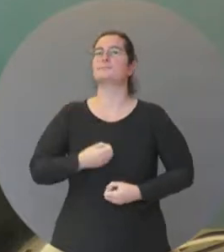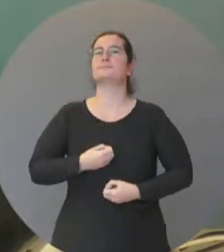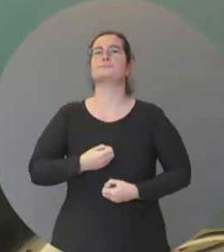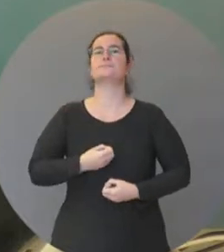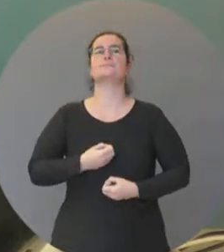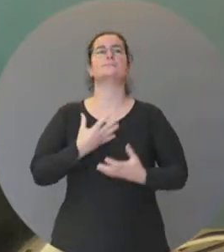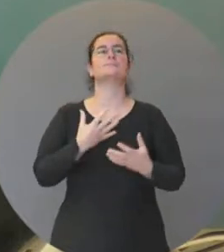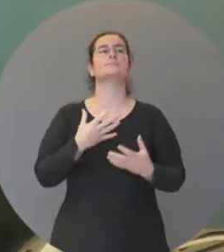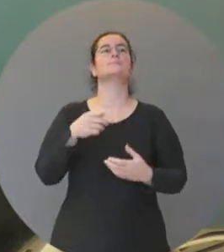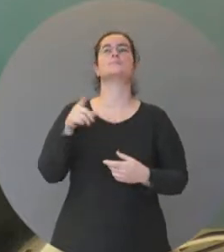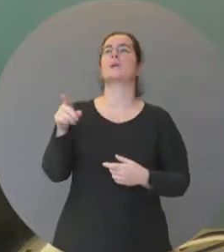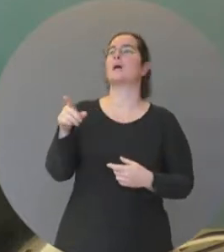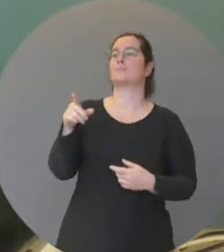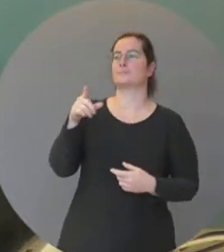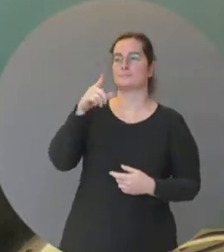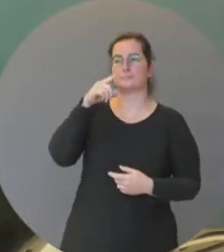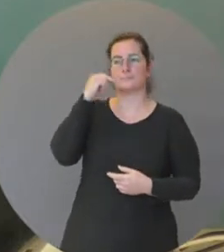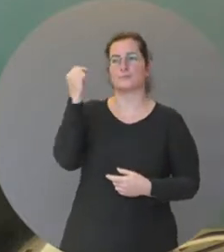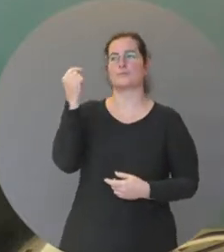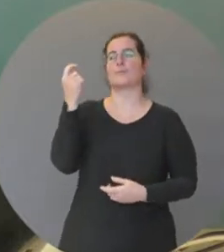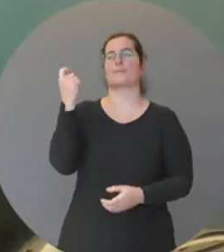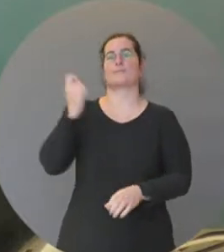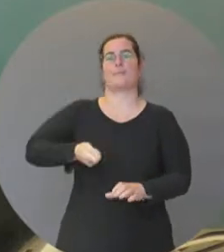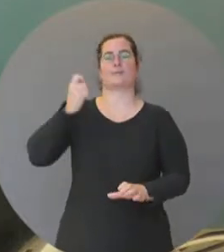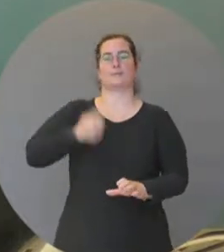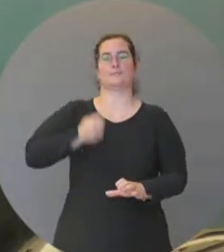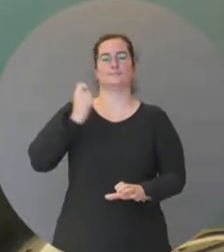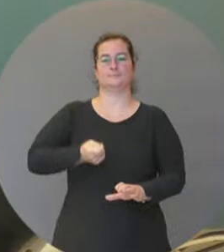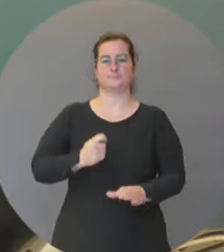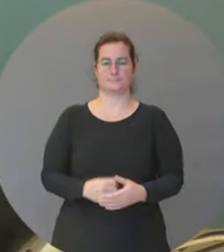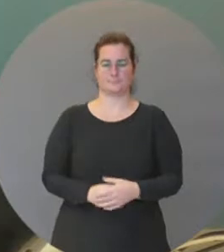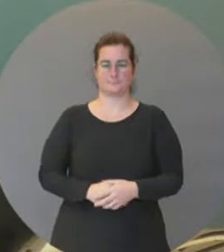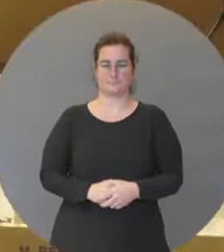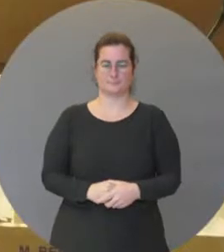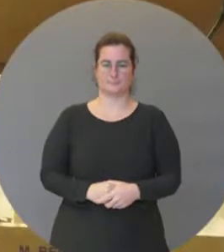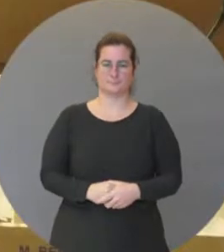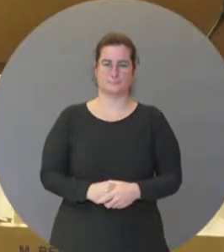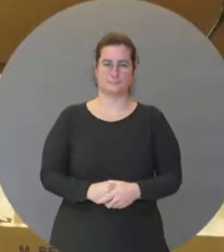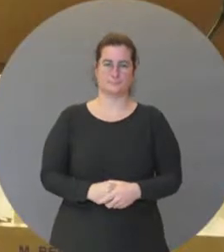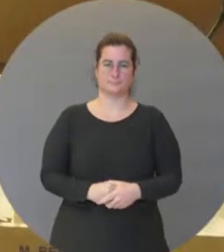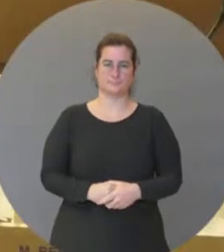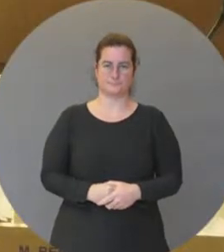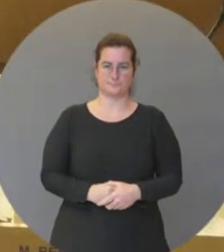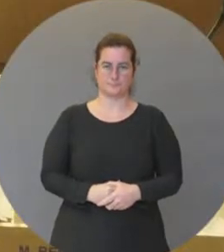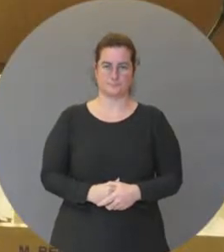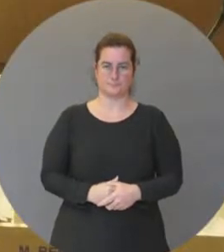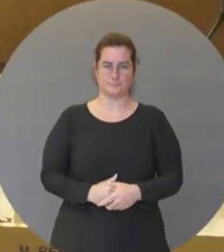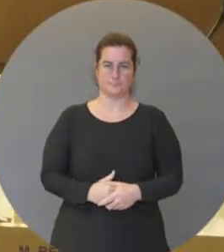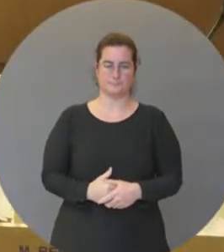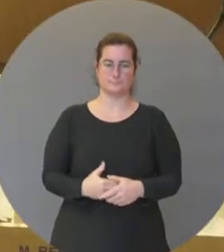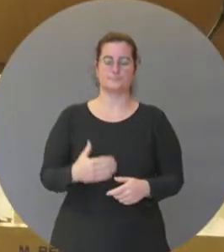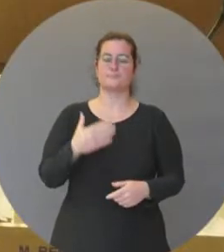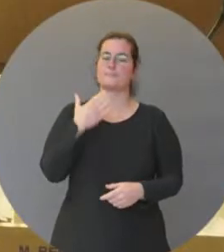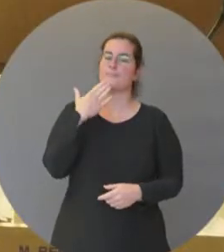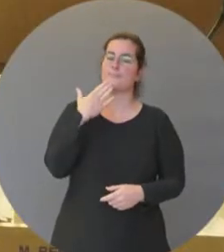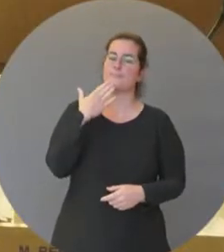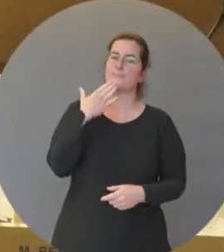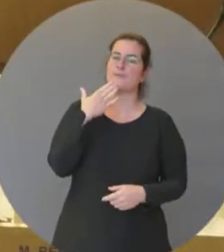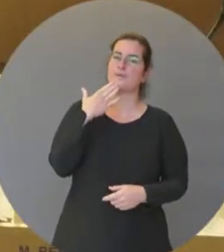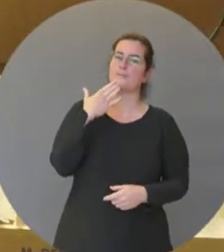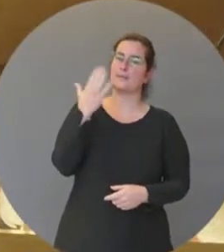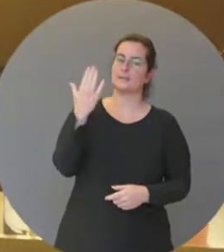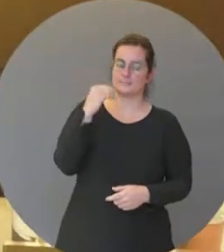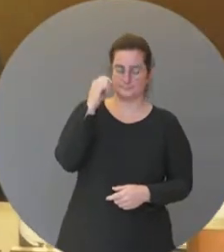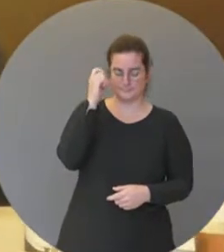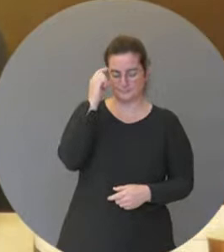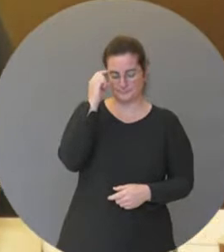oui monsieur marteau oui merci merci monsieur le président évidemment que la